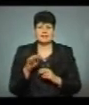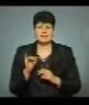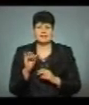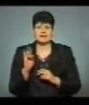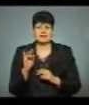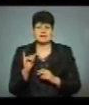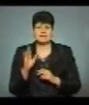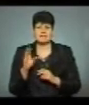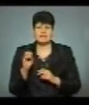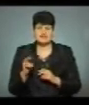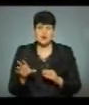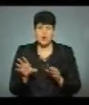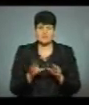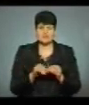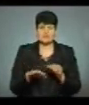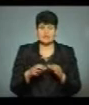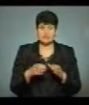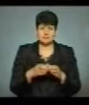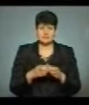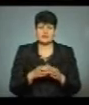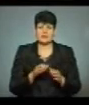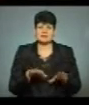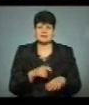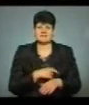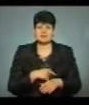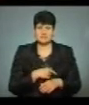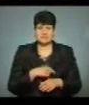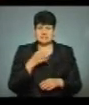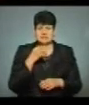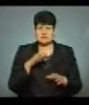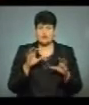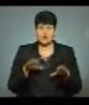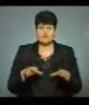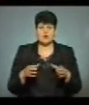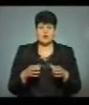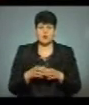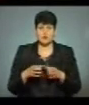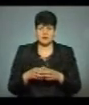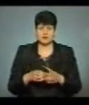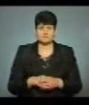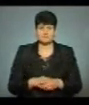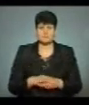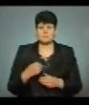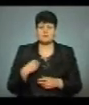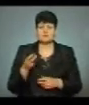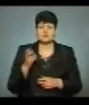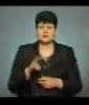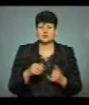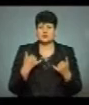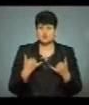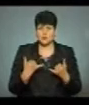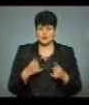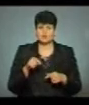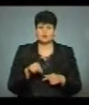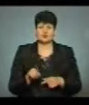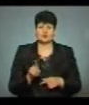об'єднаної територіальної громади, а також місцеві депутати, сказав голова громади Василь Пихальський. Ми прийшли сьогодні, тому